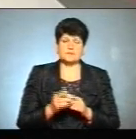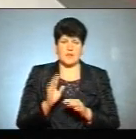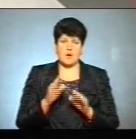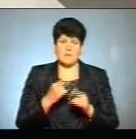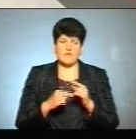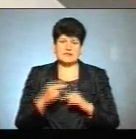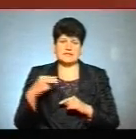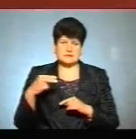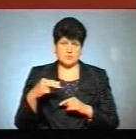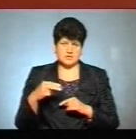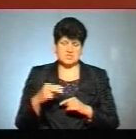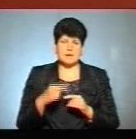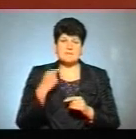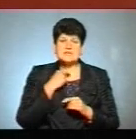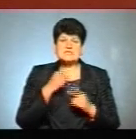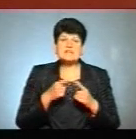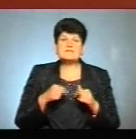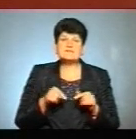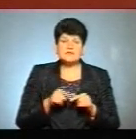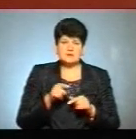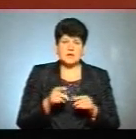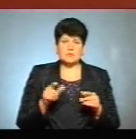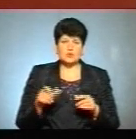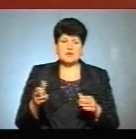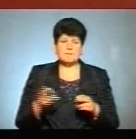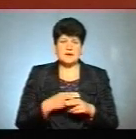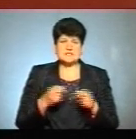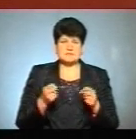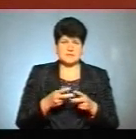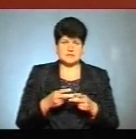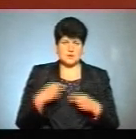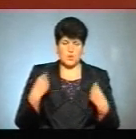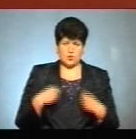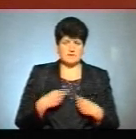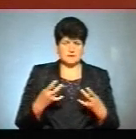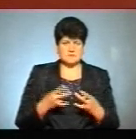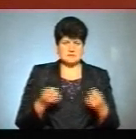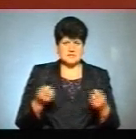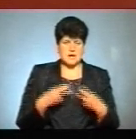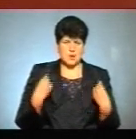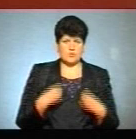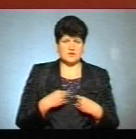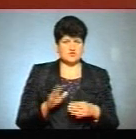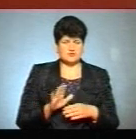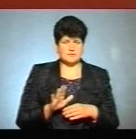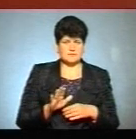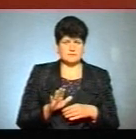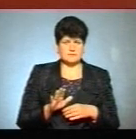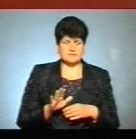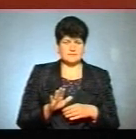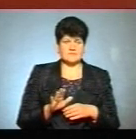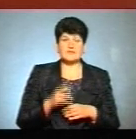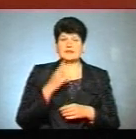Запоріжжя. М'ясний відділ. Там люди без спецодягу. Чи повинні вони бути в спеціальному одязі, чи ні? Чи це нормально?